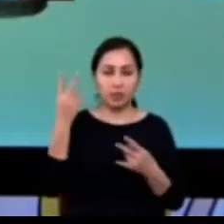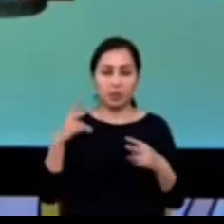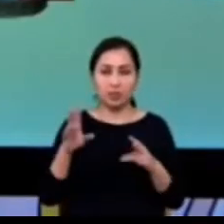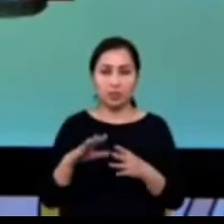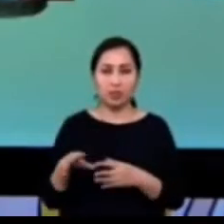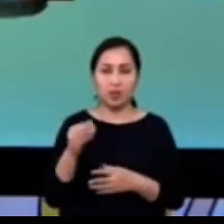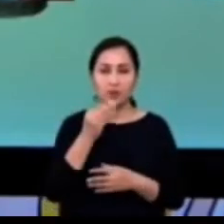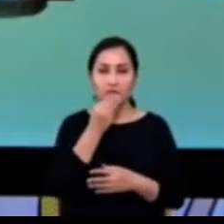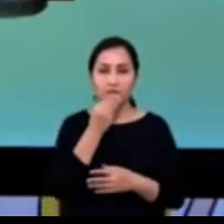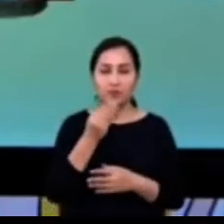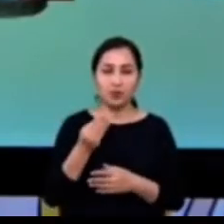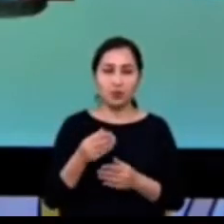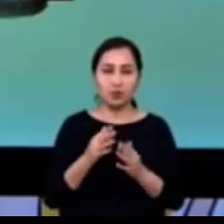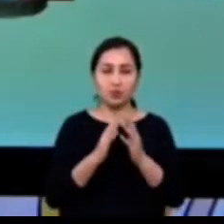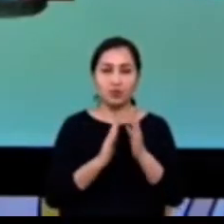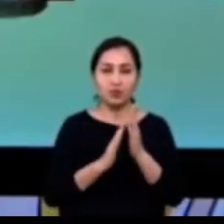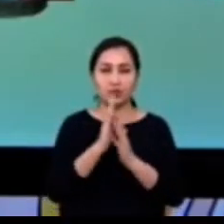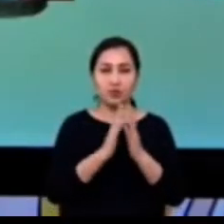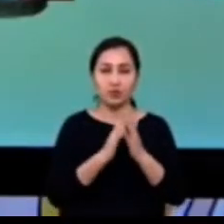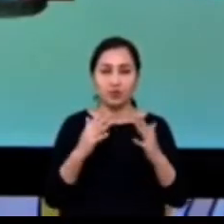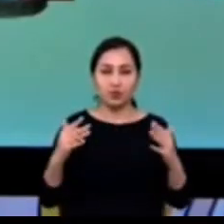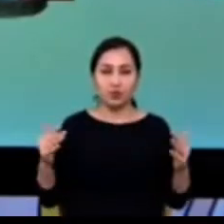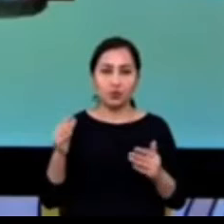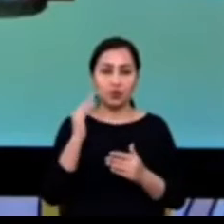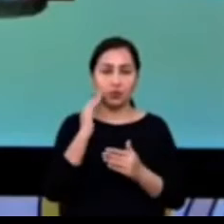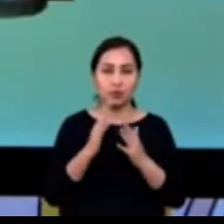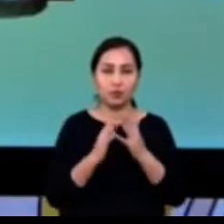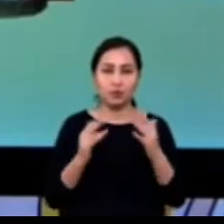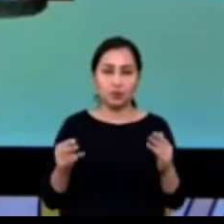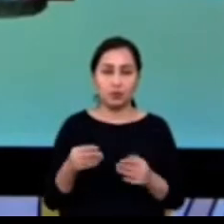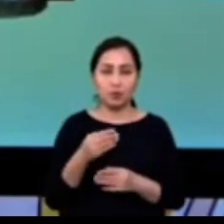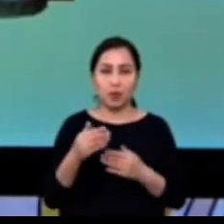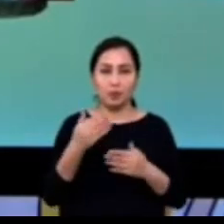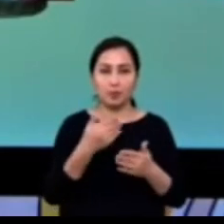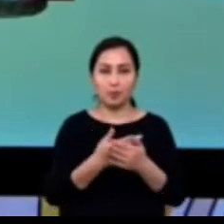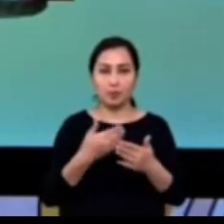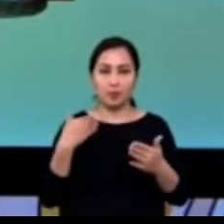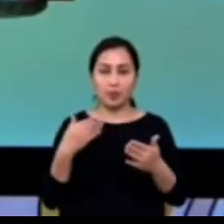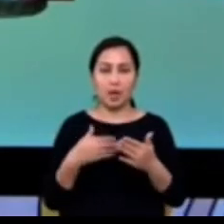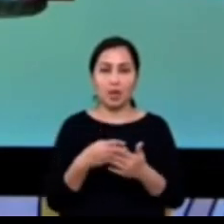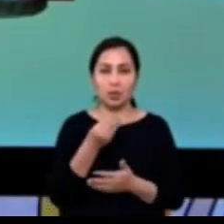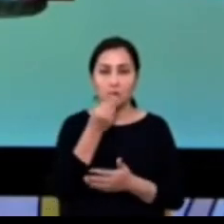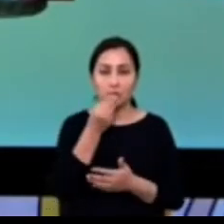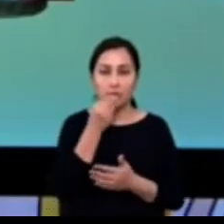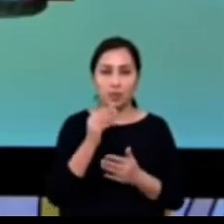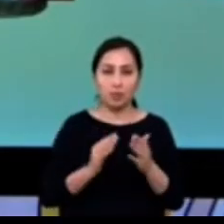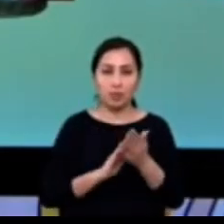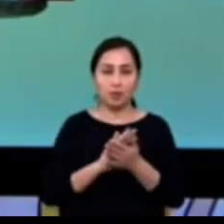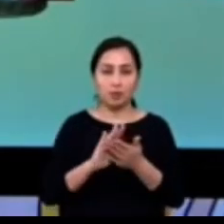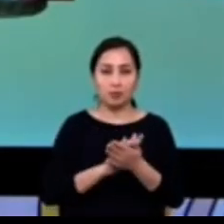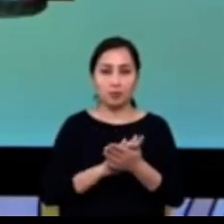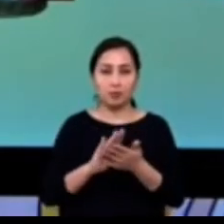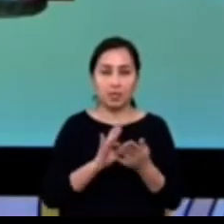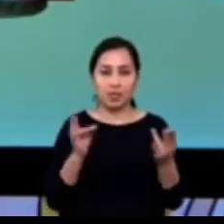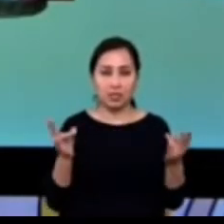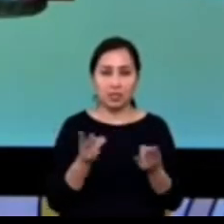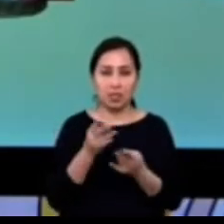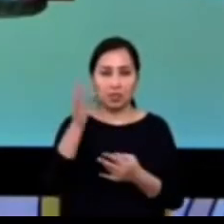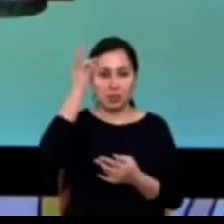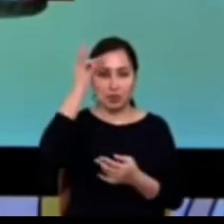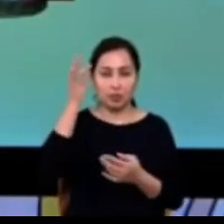фрукты и овощи перед употреблением обязательно надо мыть. Не будем забывать?